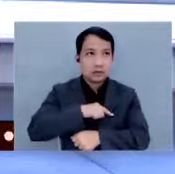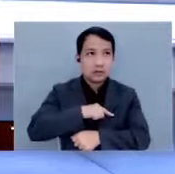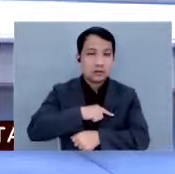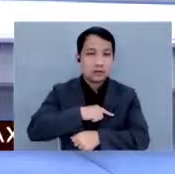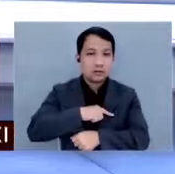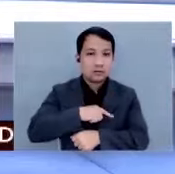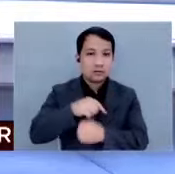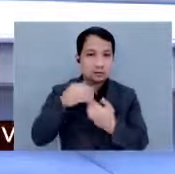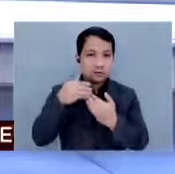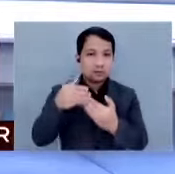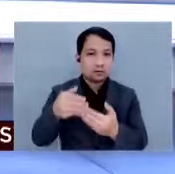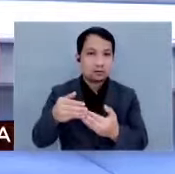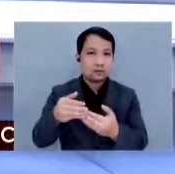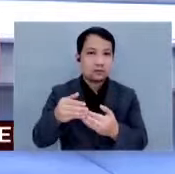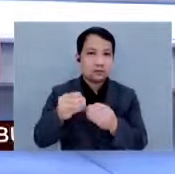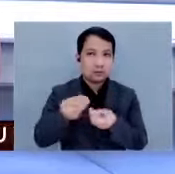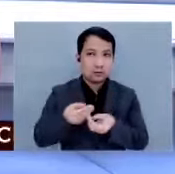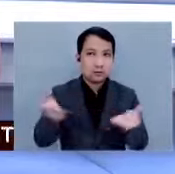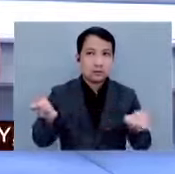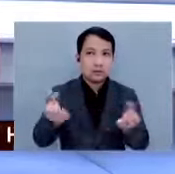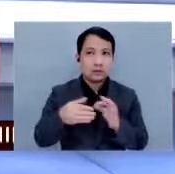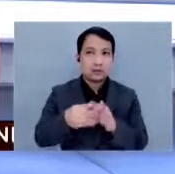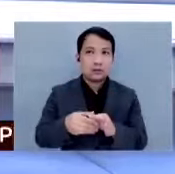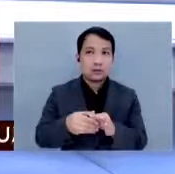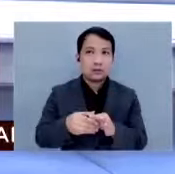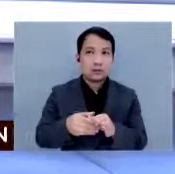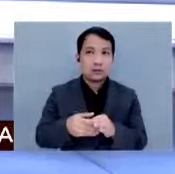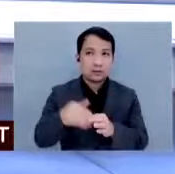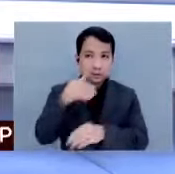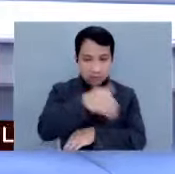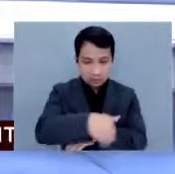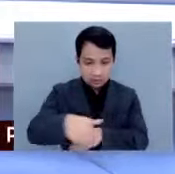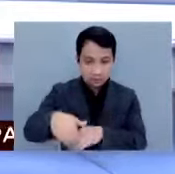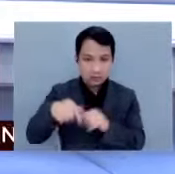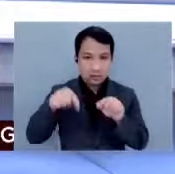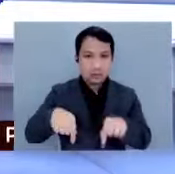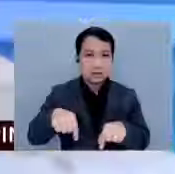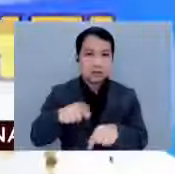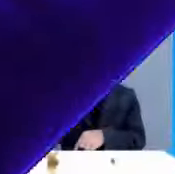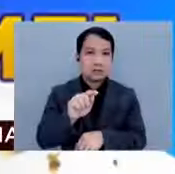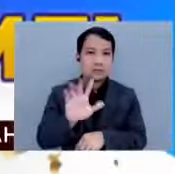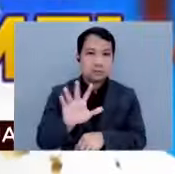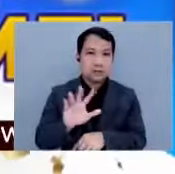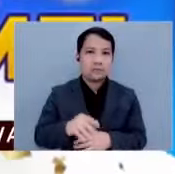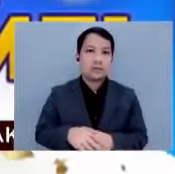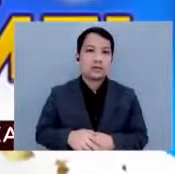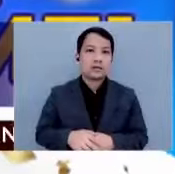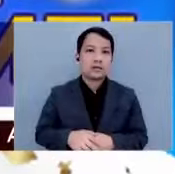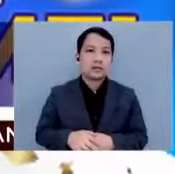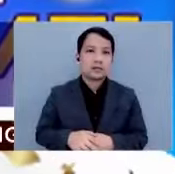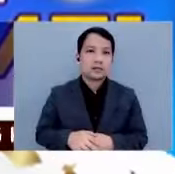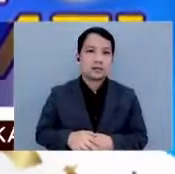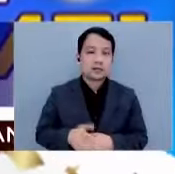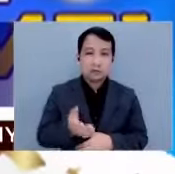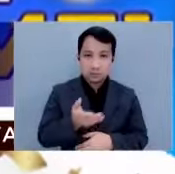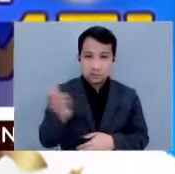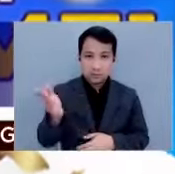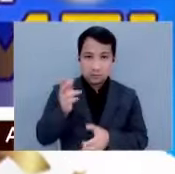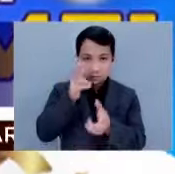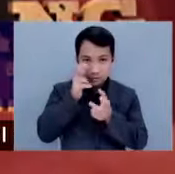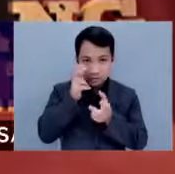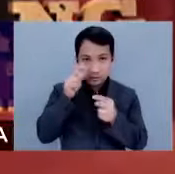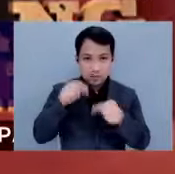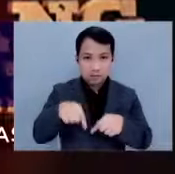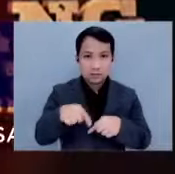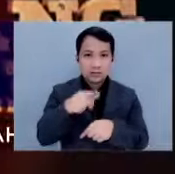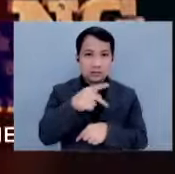tuloy-tuloy ang pamimigay natin ng papremyo gabi-gabi dito sa TV5. Kaya tutok lang sa ating primetime